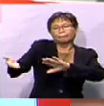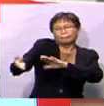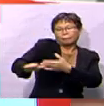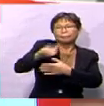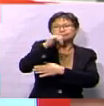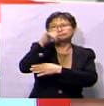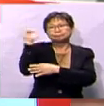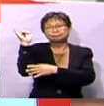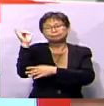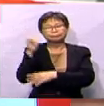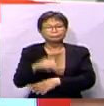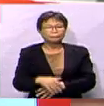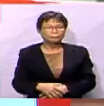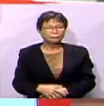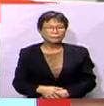dunia semalam.